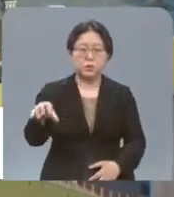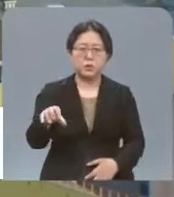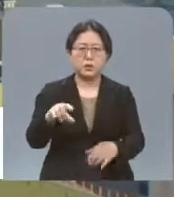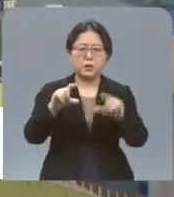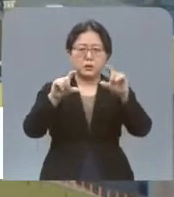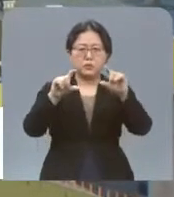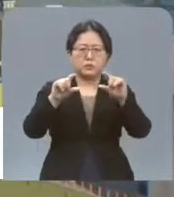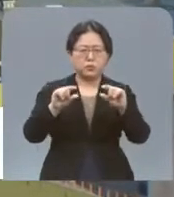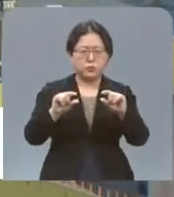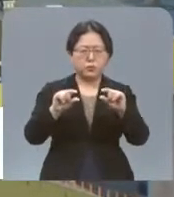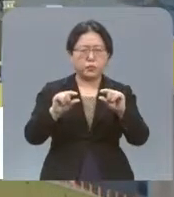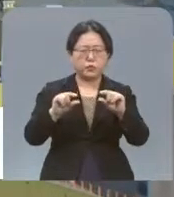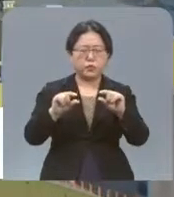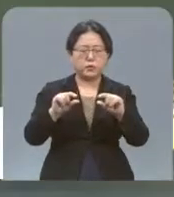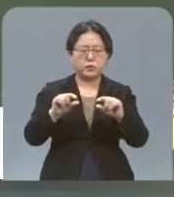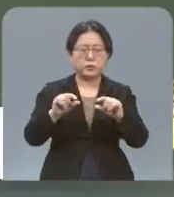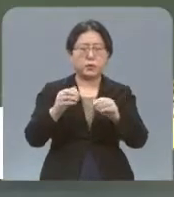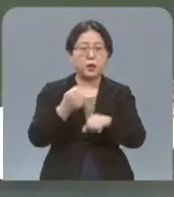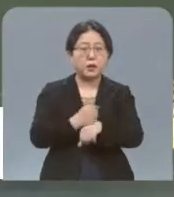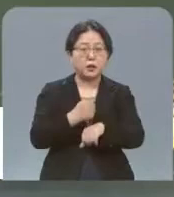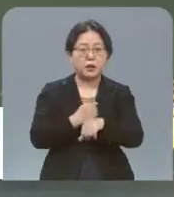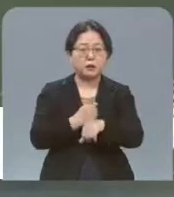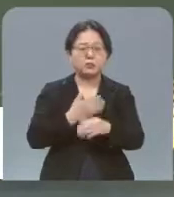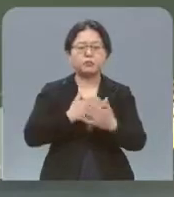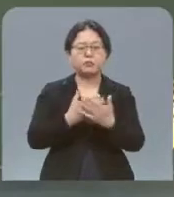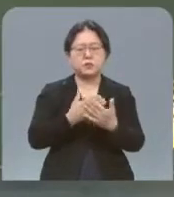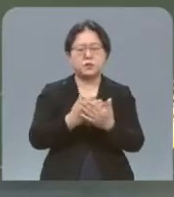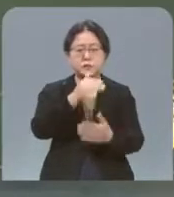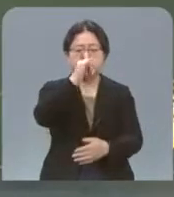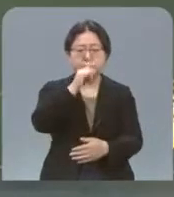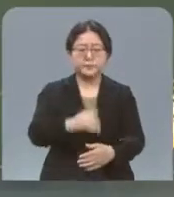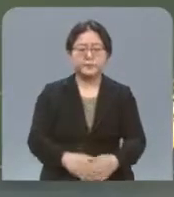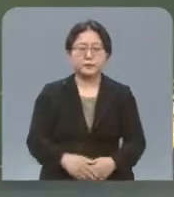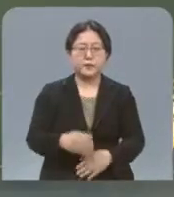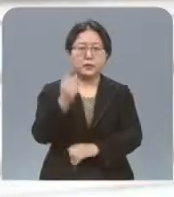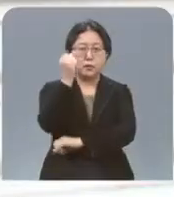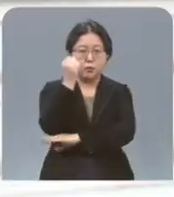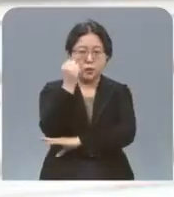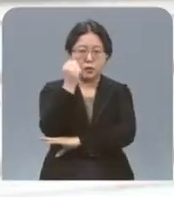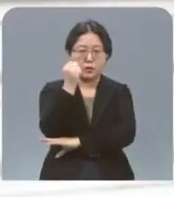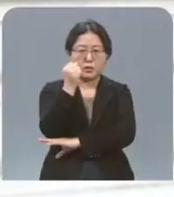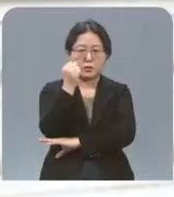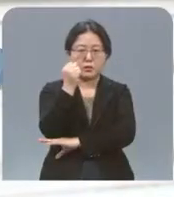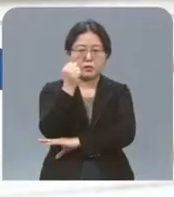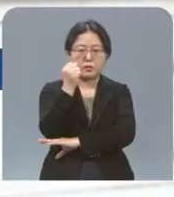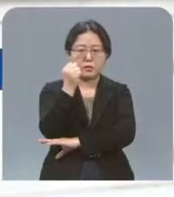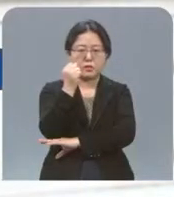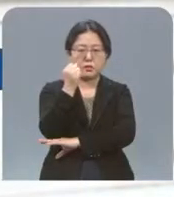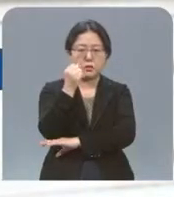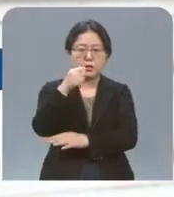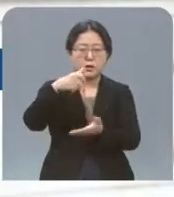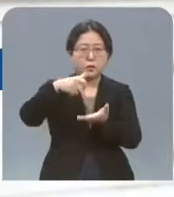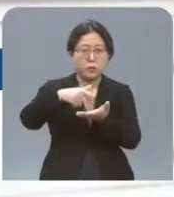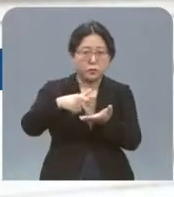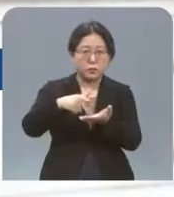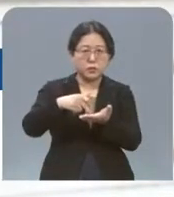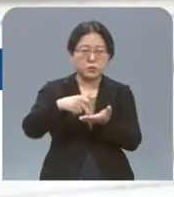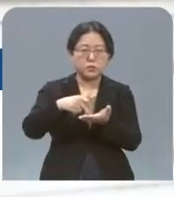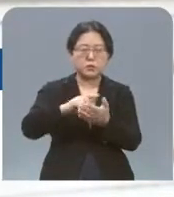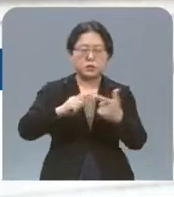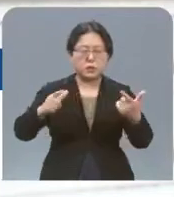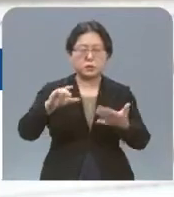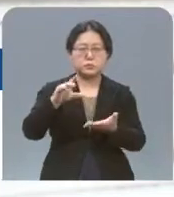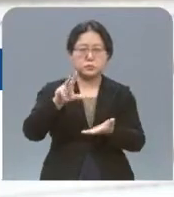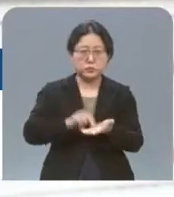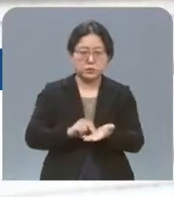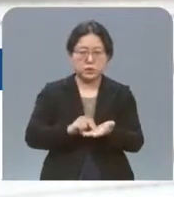두께에 미치지 못한 것으로 드러났다며 불안감을 호소합니다. 기존에 가지고 있는 그 콘크리트 부식 문제나 기타 여러 가지